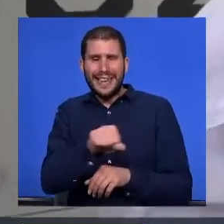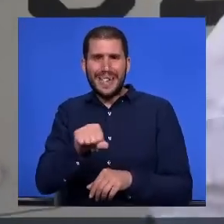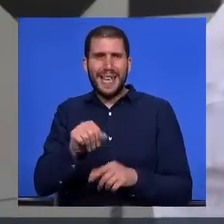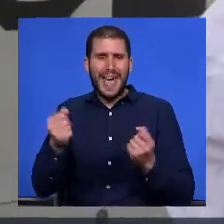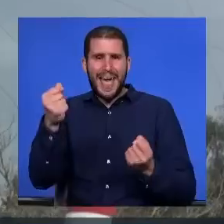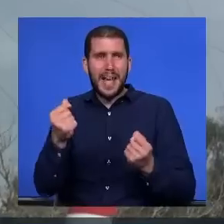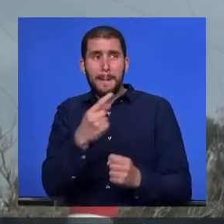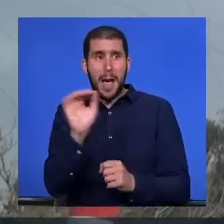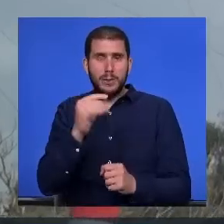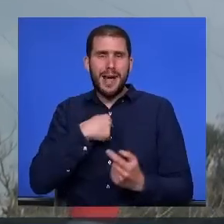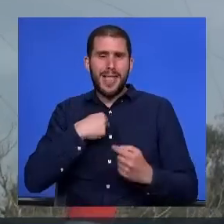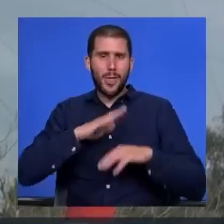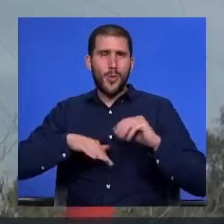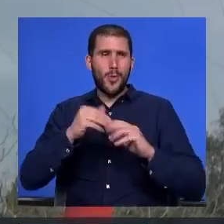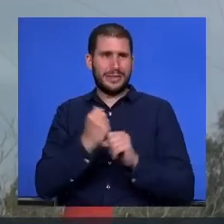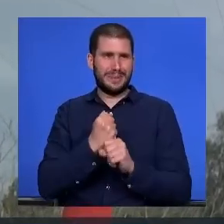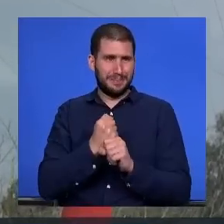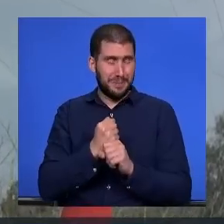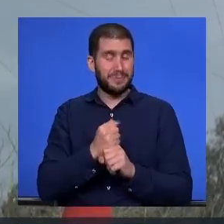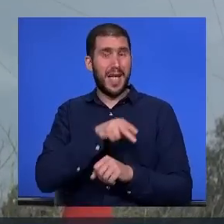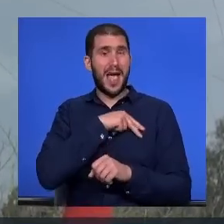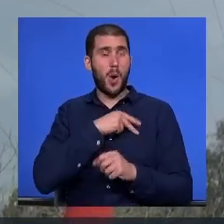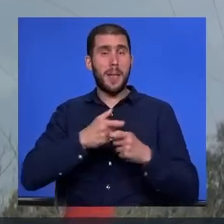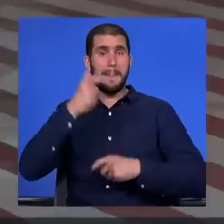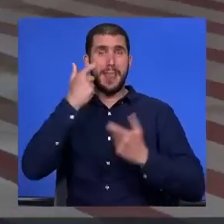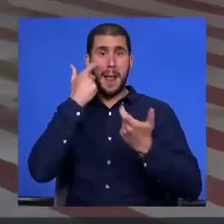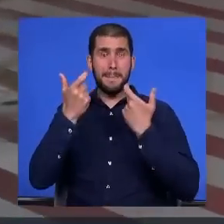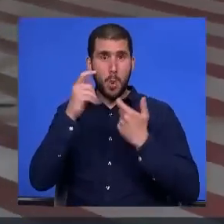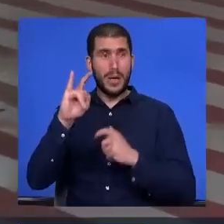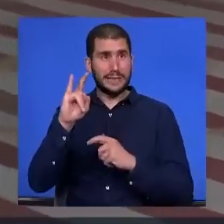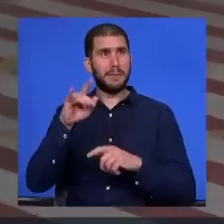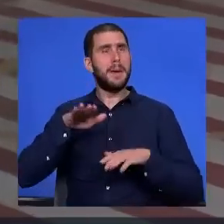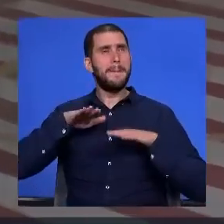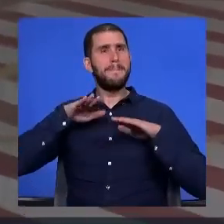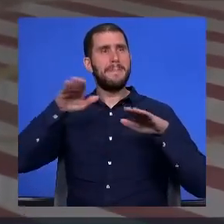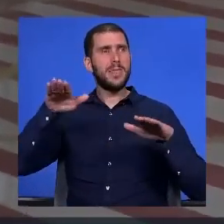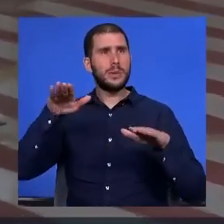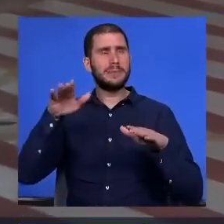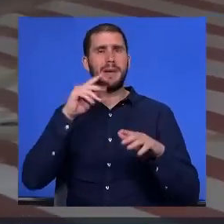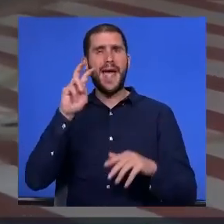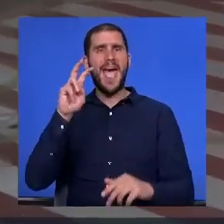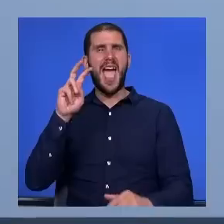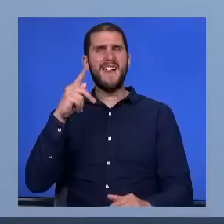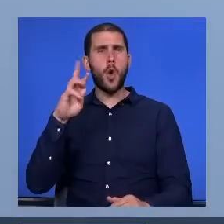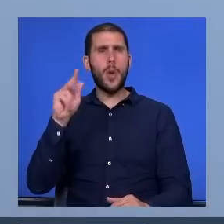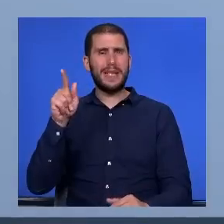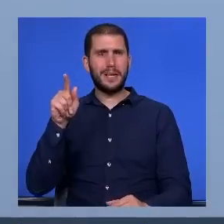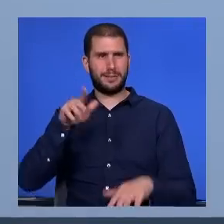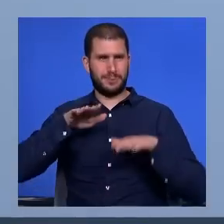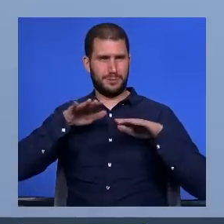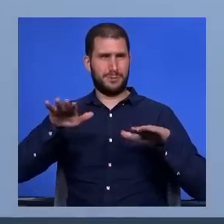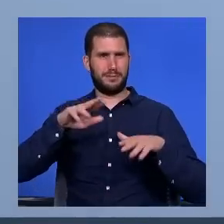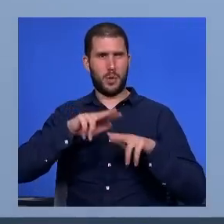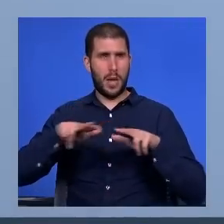100% זה אנחנו. תחת אחריות מגדל הפיקוח בחצרים ימריאו מטוסי העפרוני למופעים ברחבי הארץ,